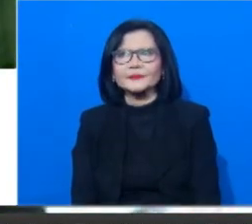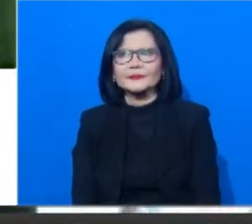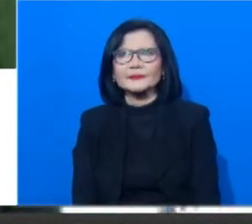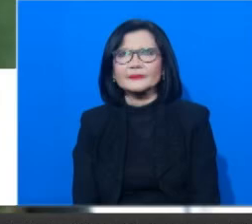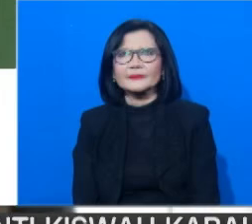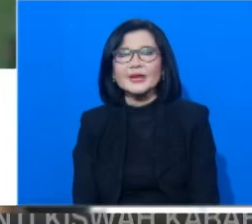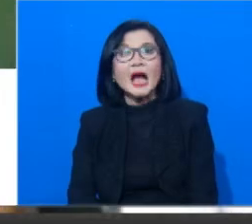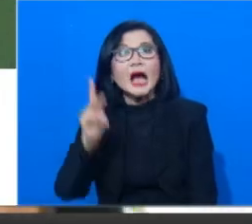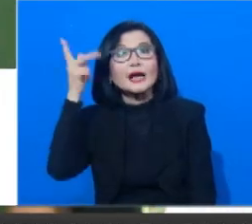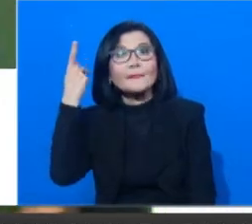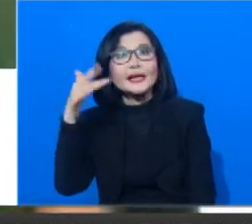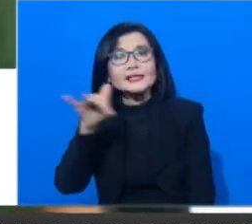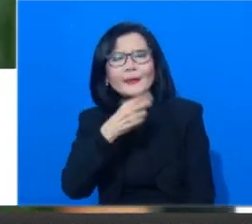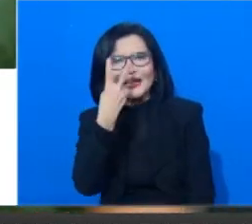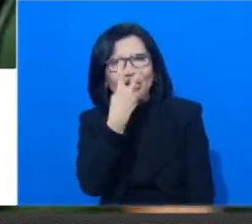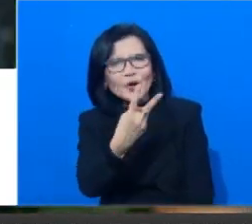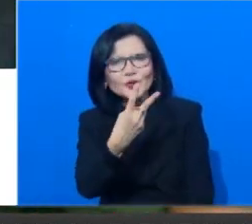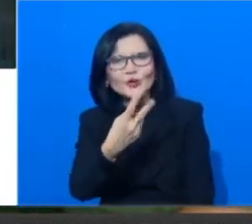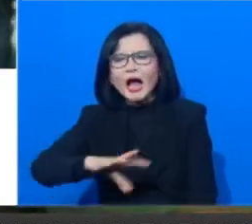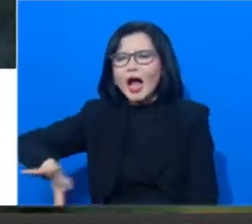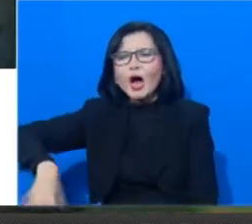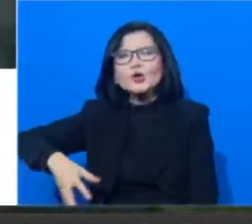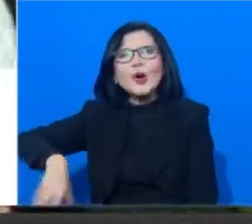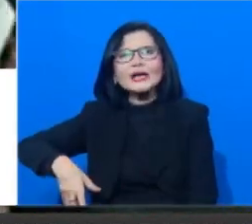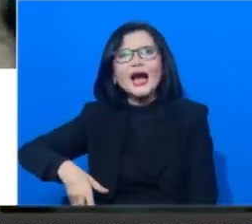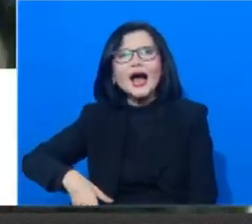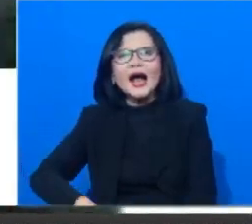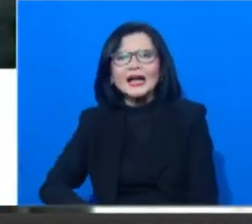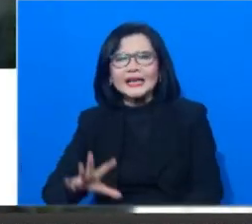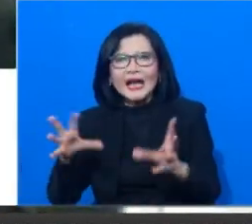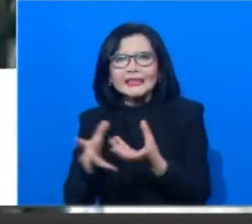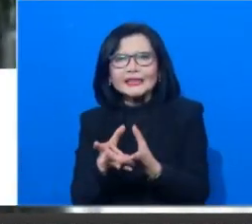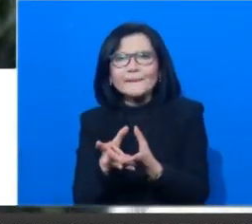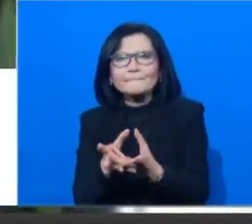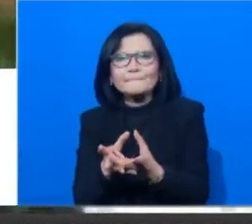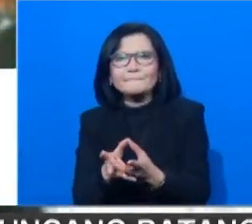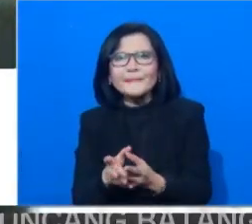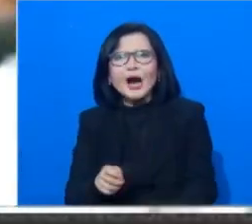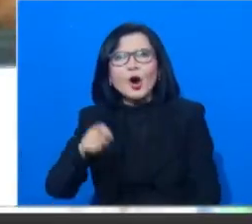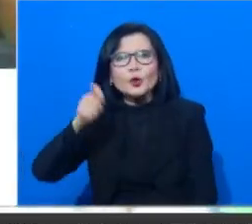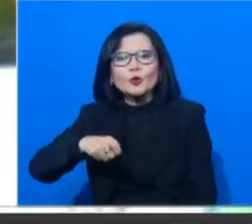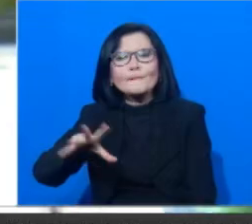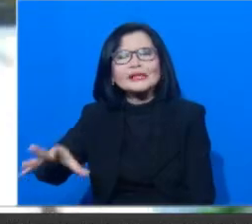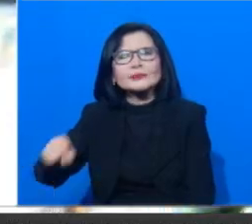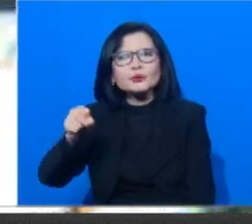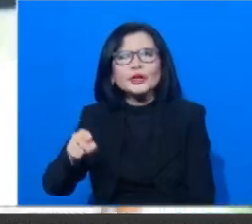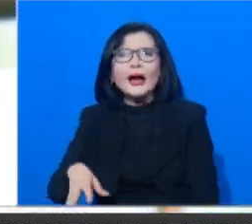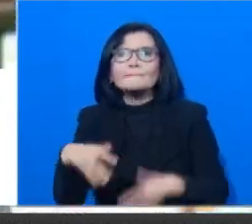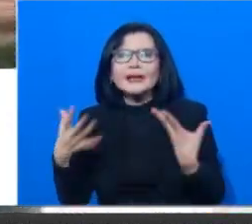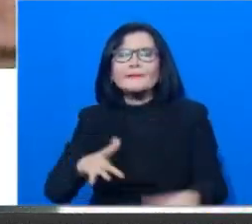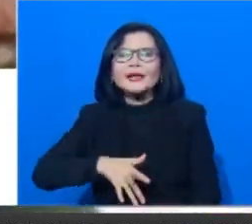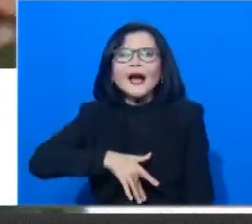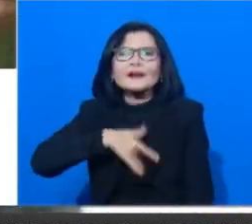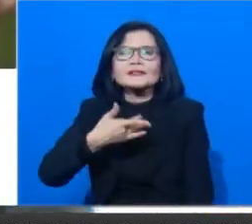Mas kemarin sama-sama kita saksikan ee keluarga dan juga tim penasihat hukum sudah menjemput begitu Apa yang dirasakan begitu saat